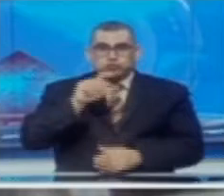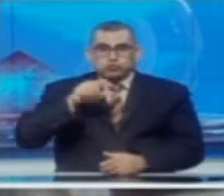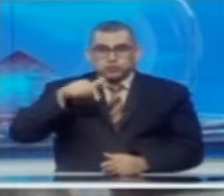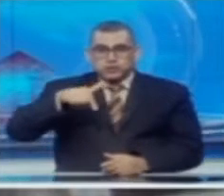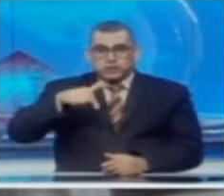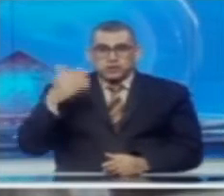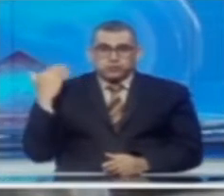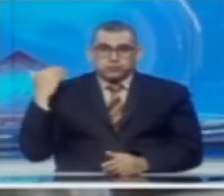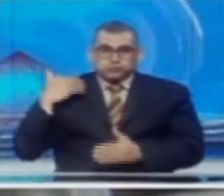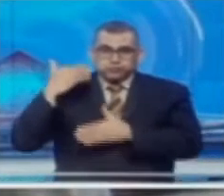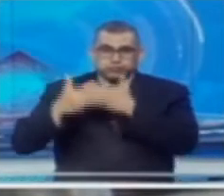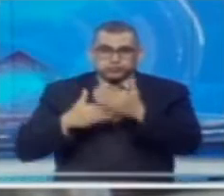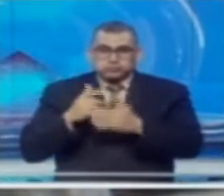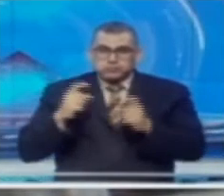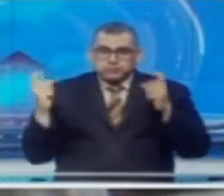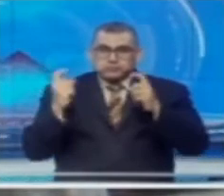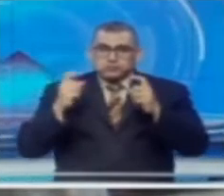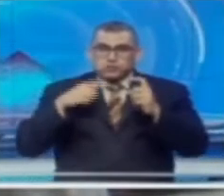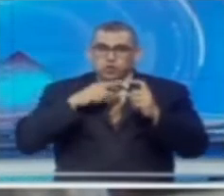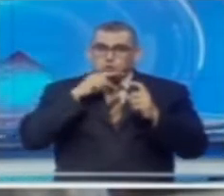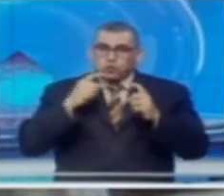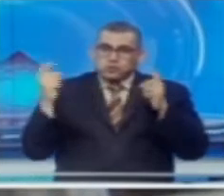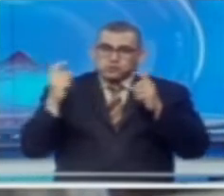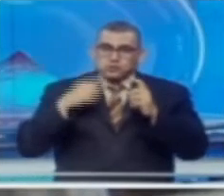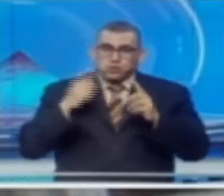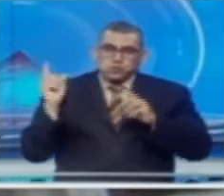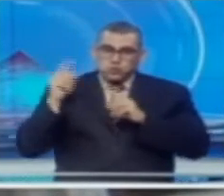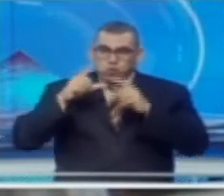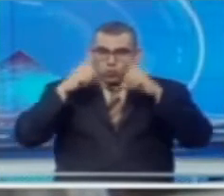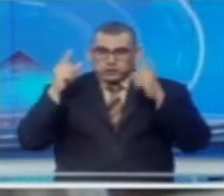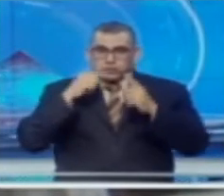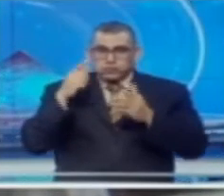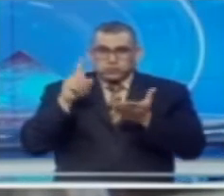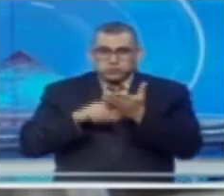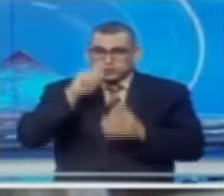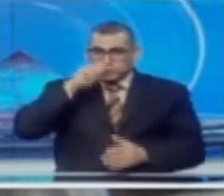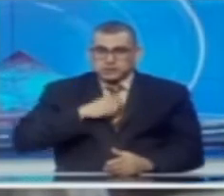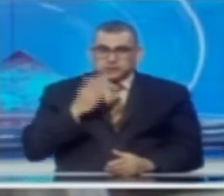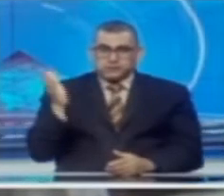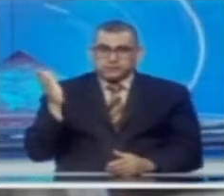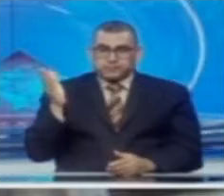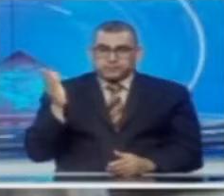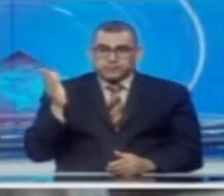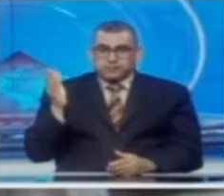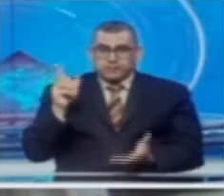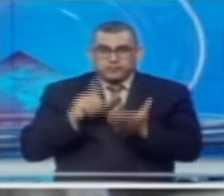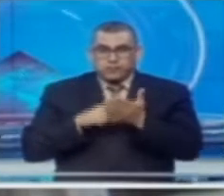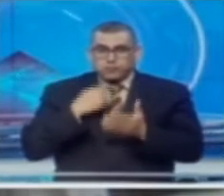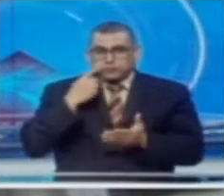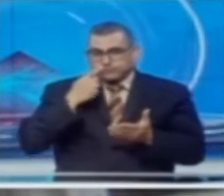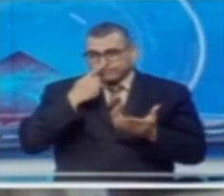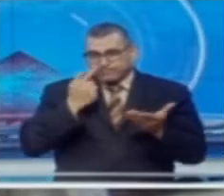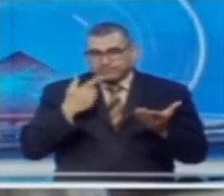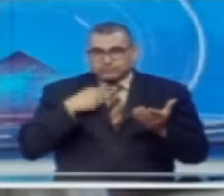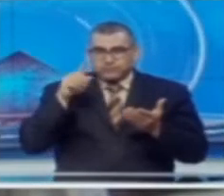6 أشهر تقاوم أوكرانيا العدوان الروسي الوحشي وغير المبرر ضدها. ولسوء الحظ